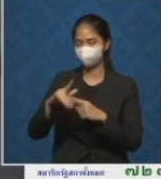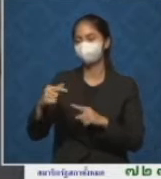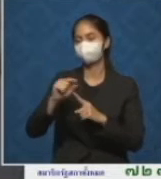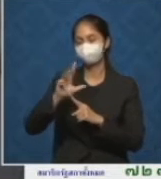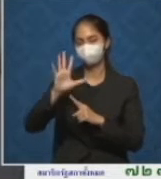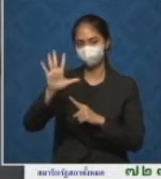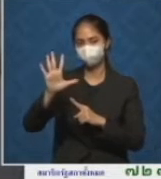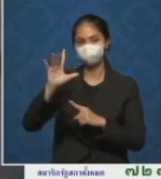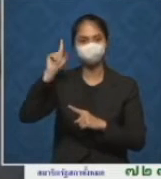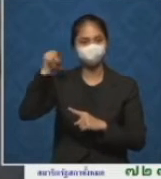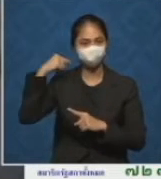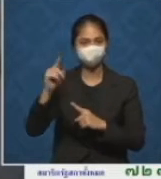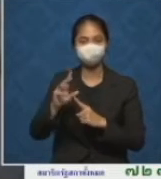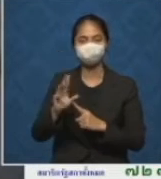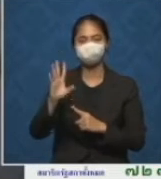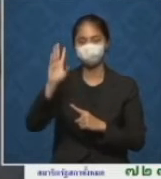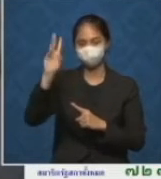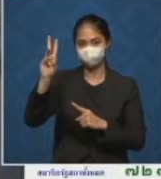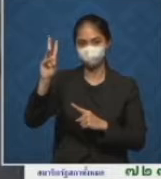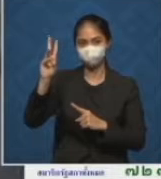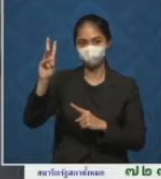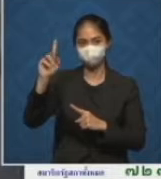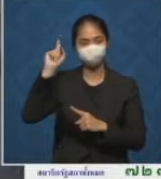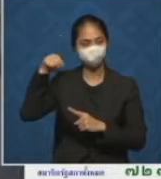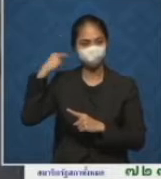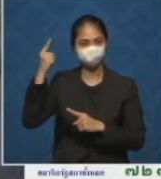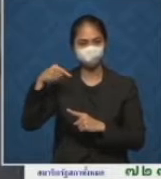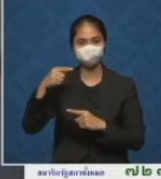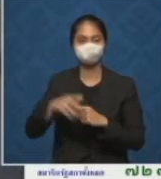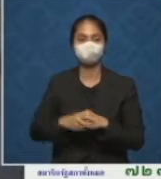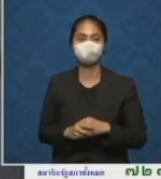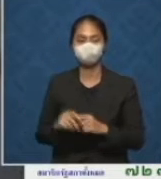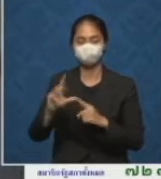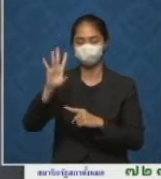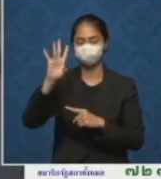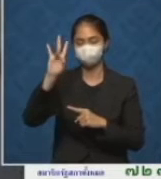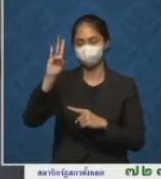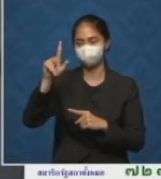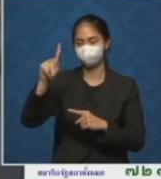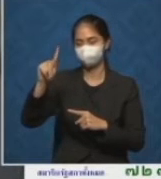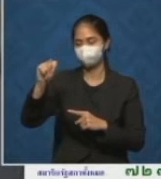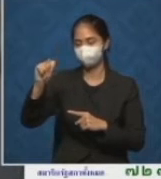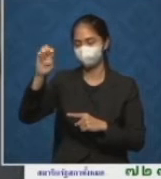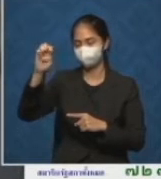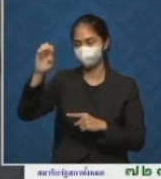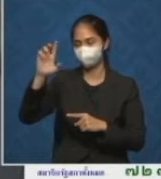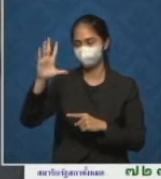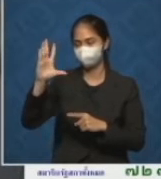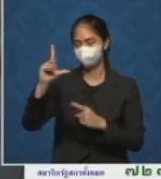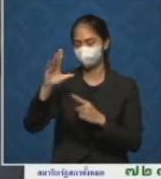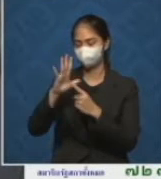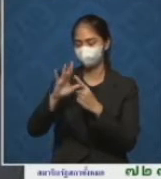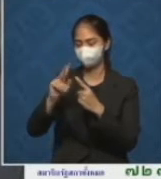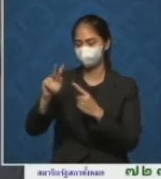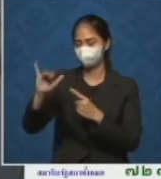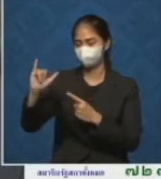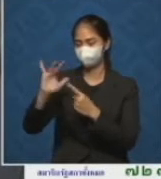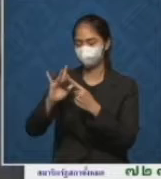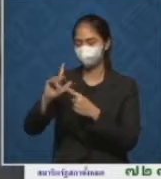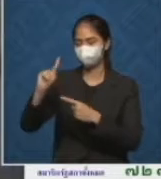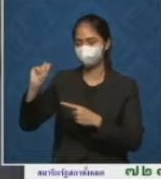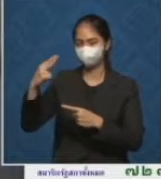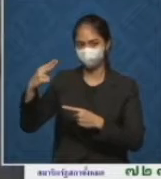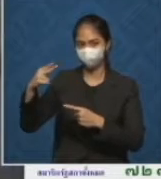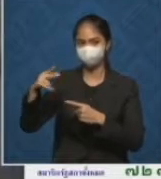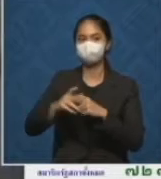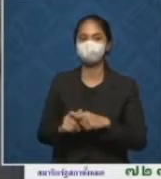ชะธีรวัตร6นางสาวนหทัยทิวไผ่งาม7นายจิรยุห่วงทรัพย์8นางอนุรักษ์บุ